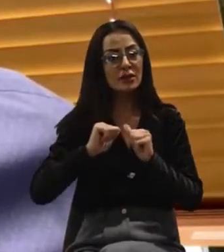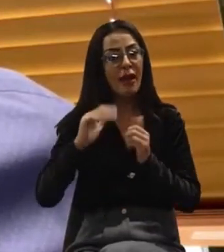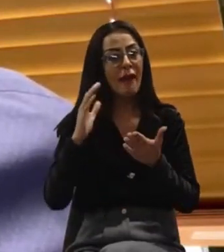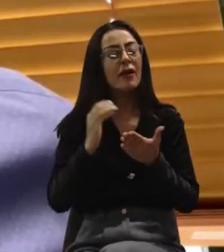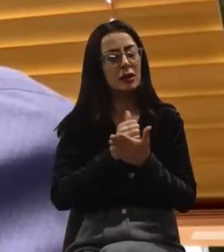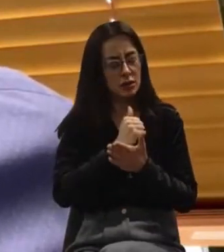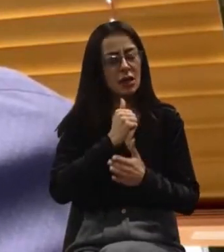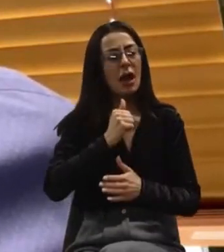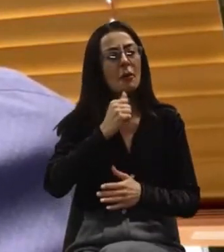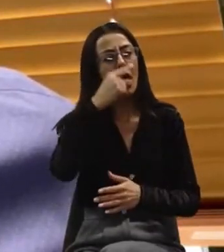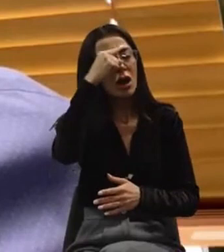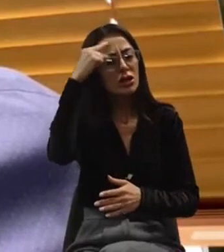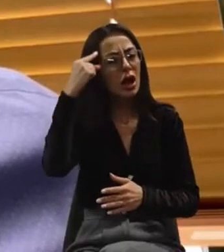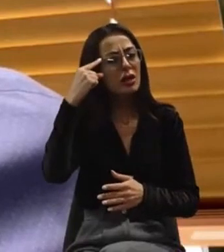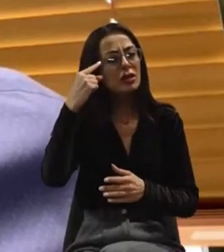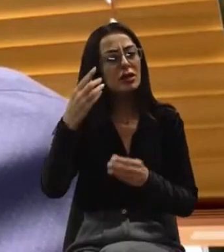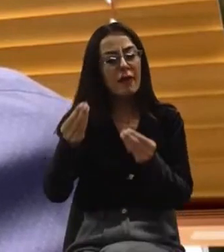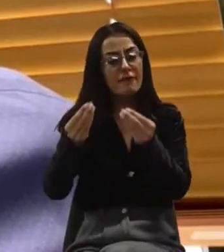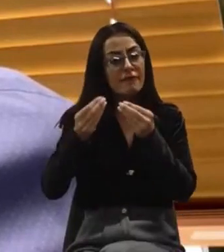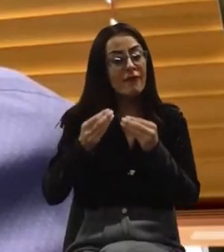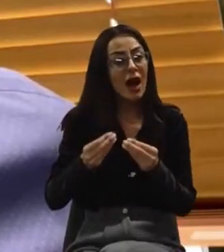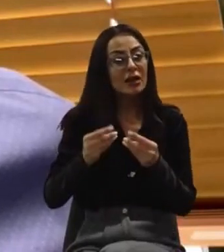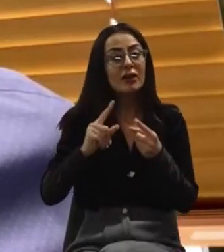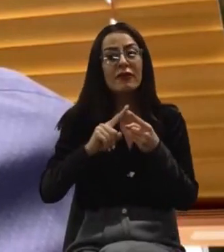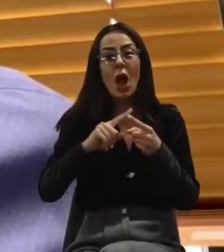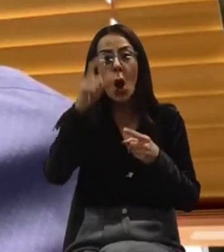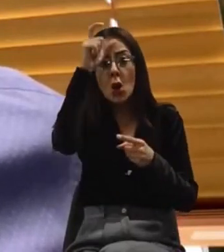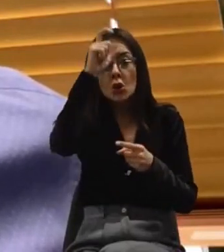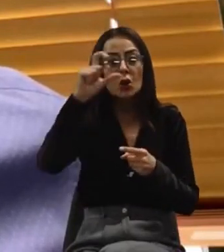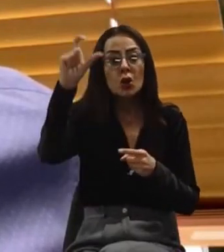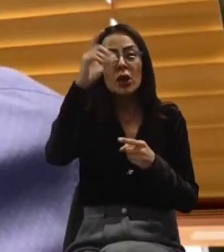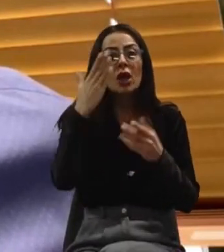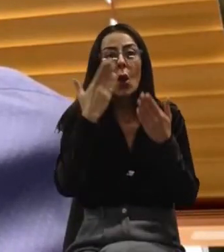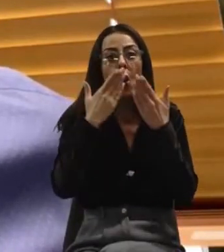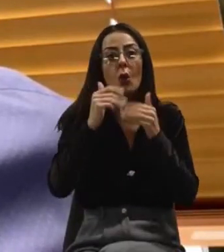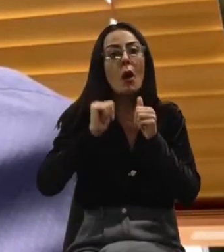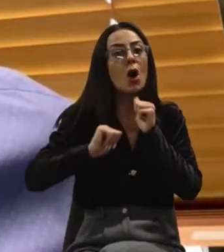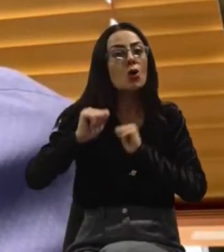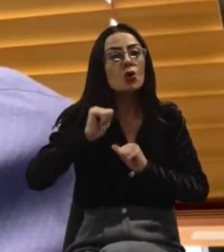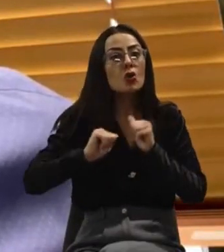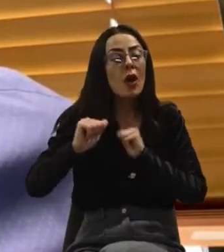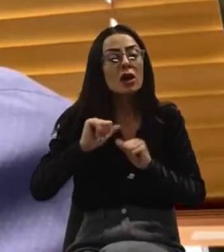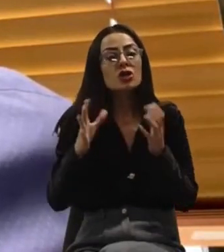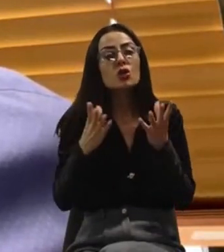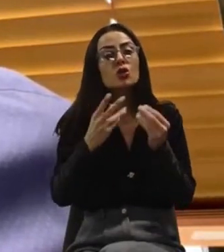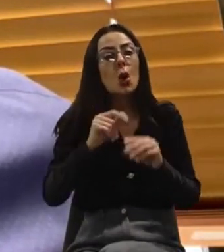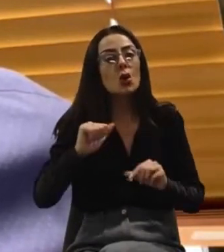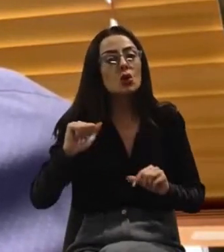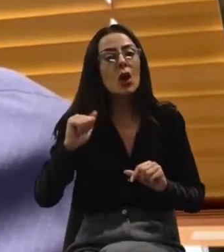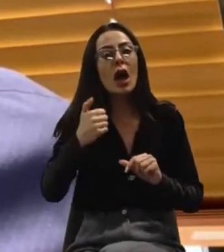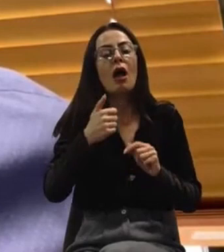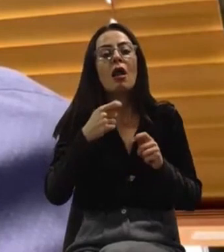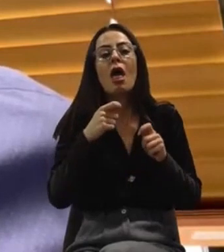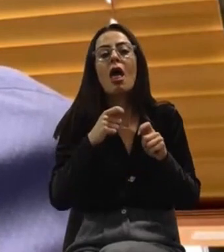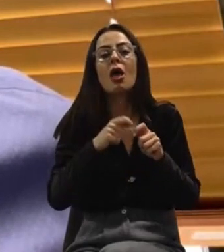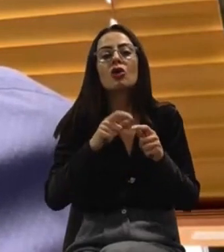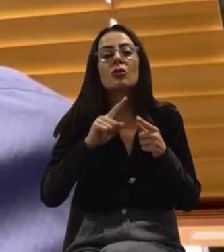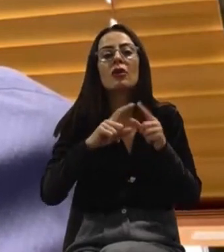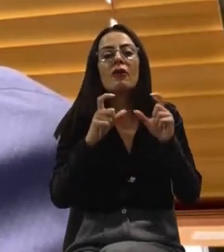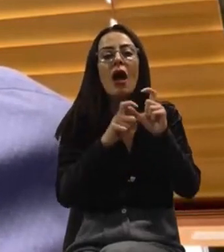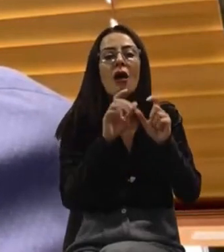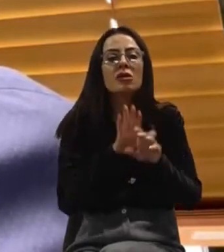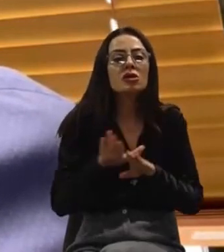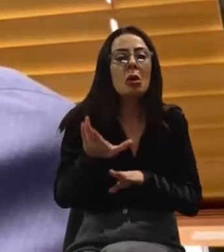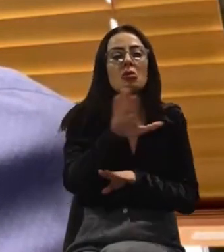ülkelerde de çok değerli bir anda Aslında ekonomik sosyal bütün herşeyiniz farklı açabiliyor